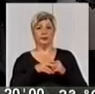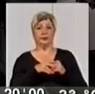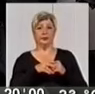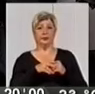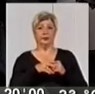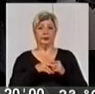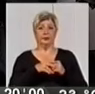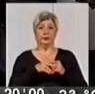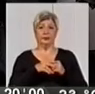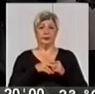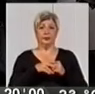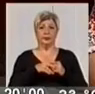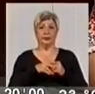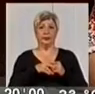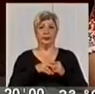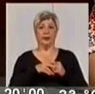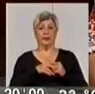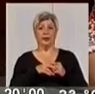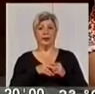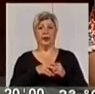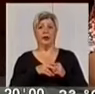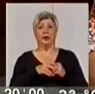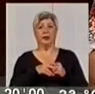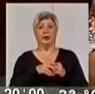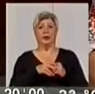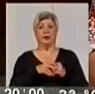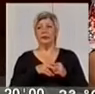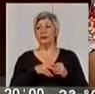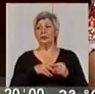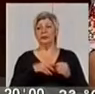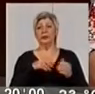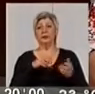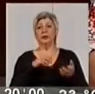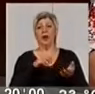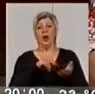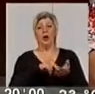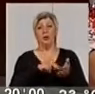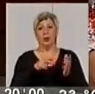нашого скажімо, зовнішньої нашої зв'язків. І,